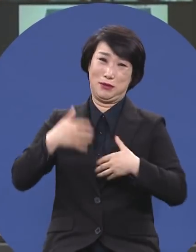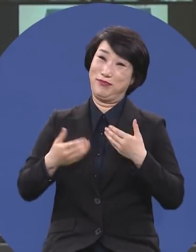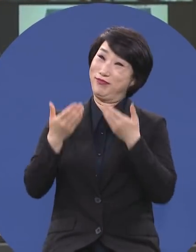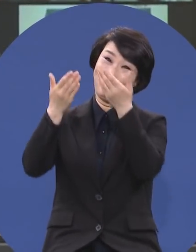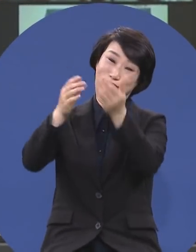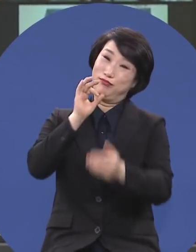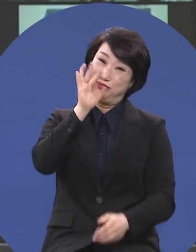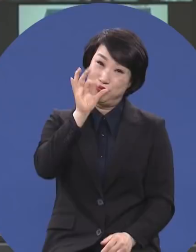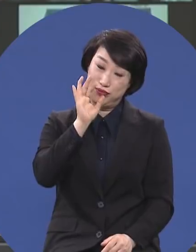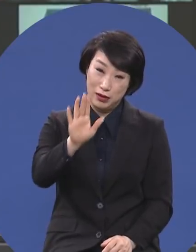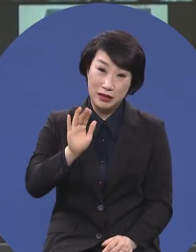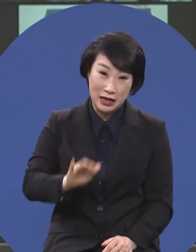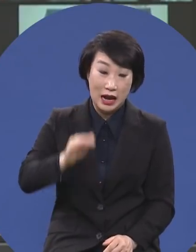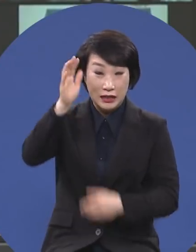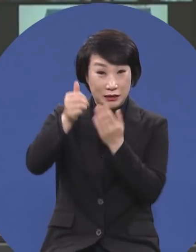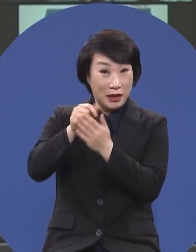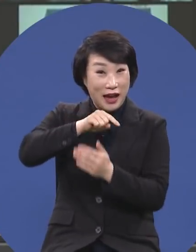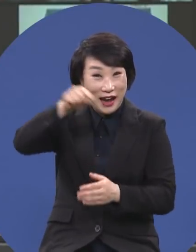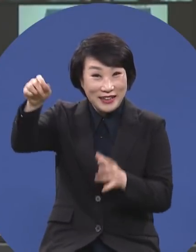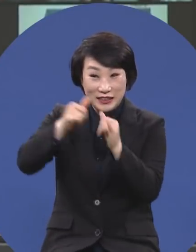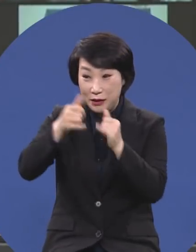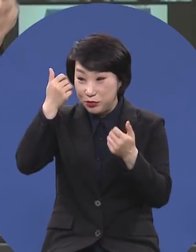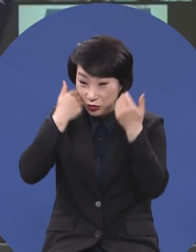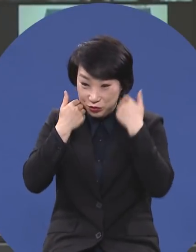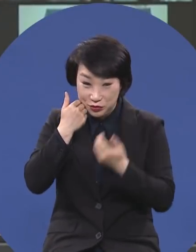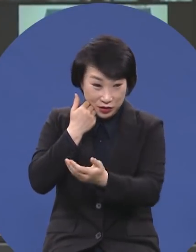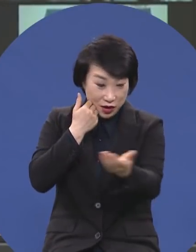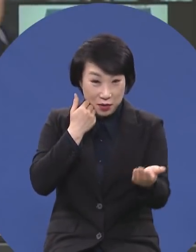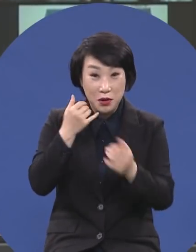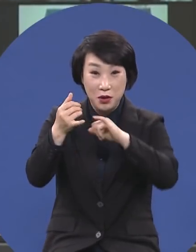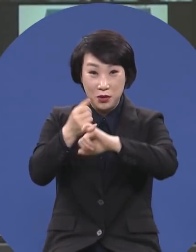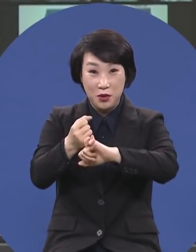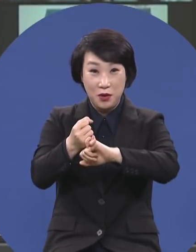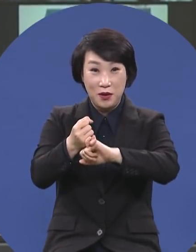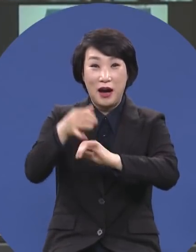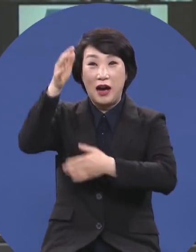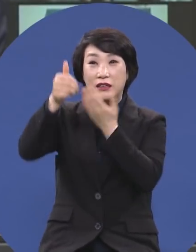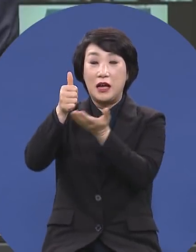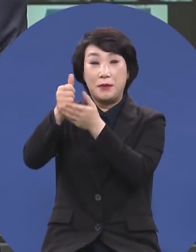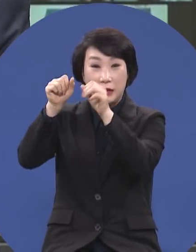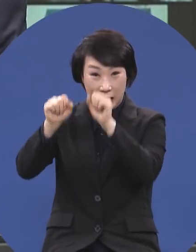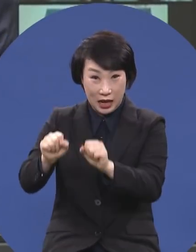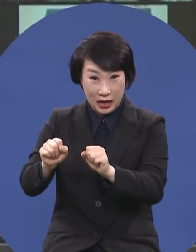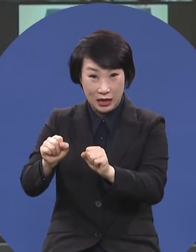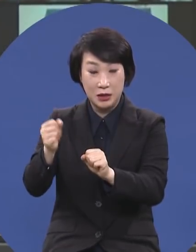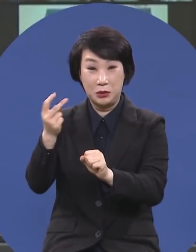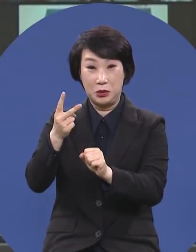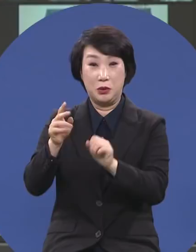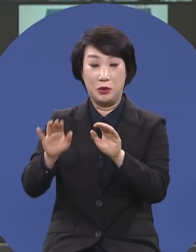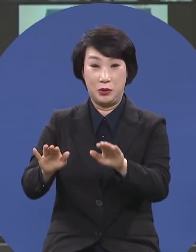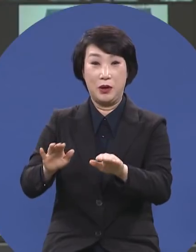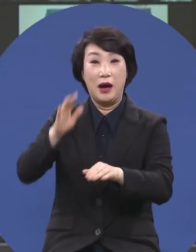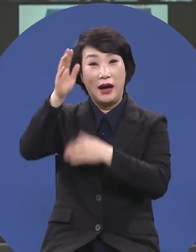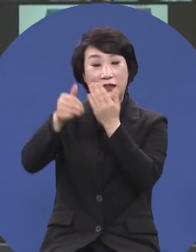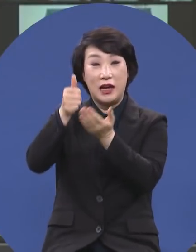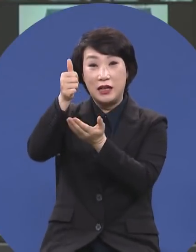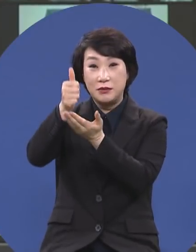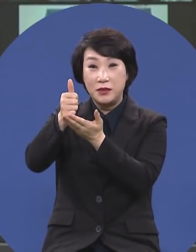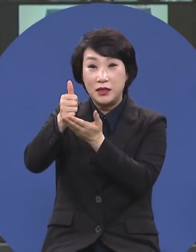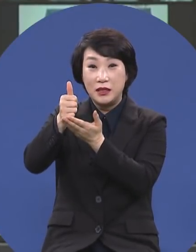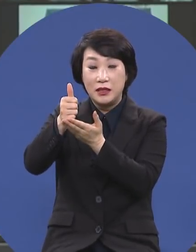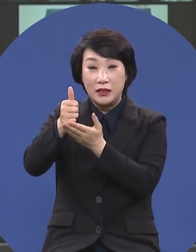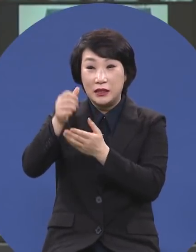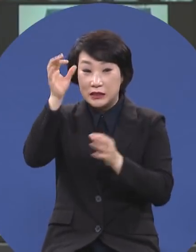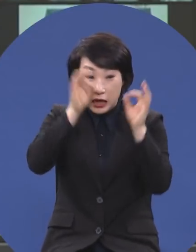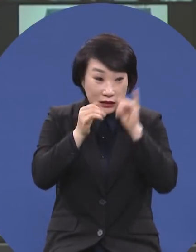못하나니 하나님께 나가는 자는 반드시 그가 계신 것과 또한 그가